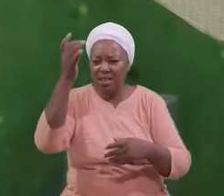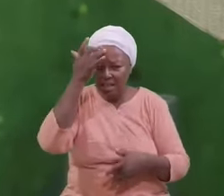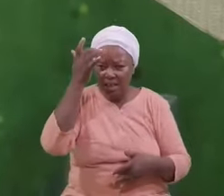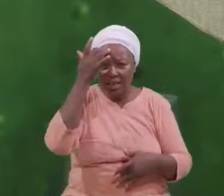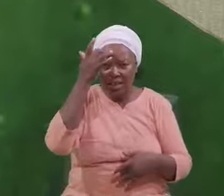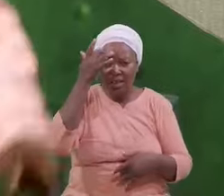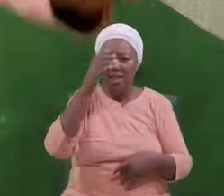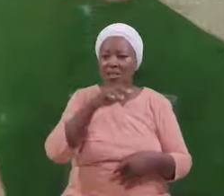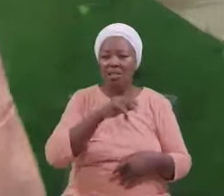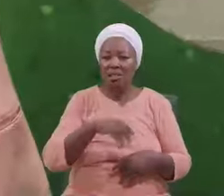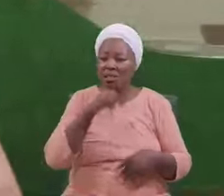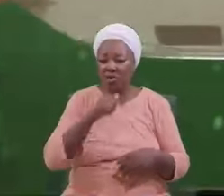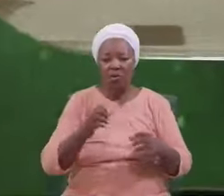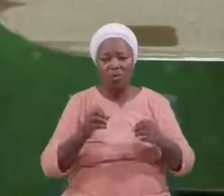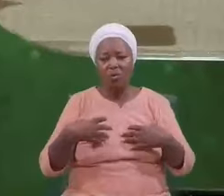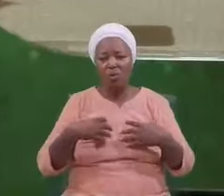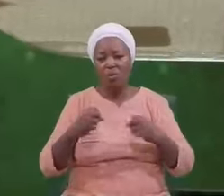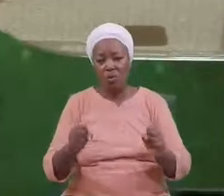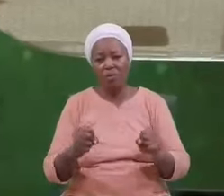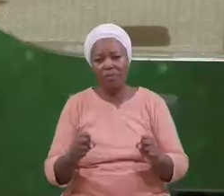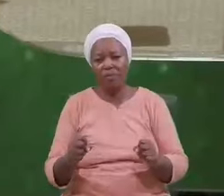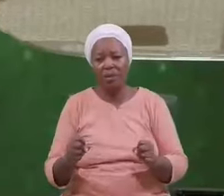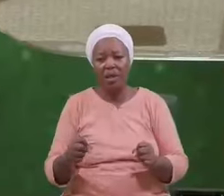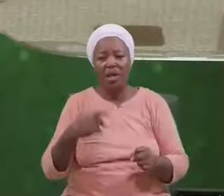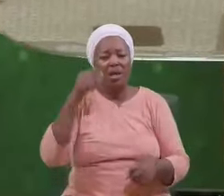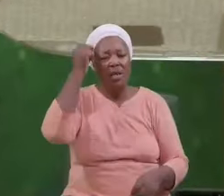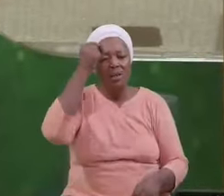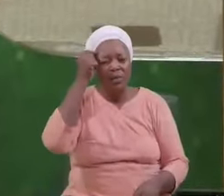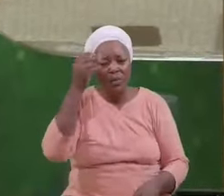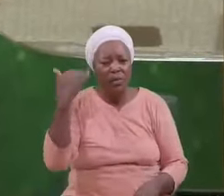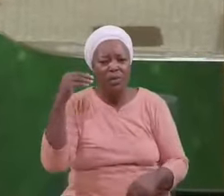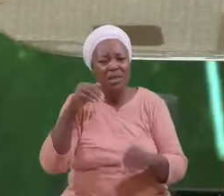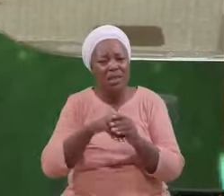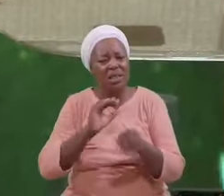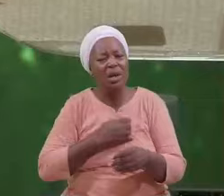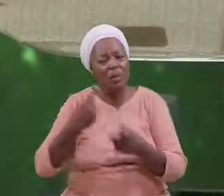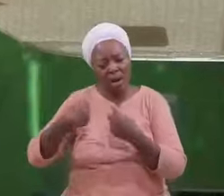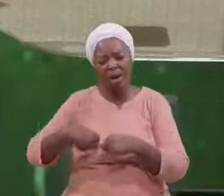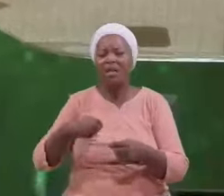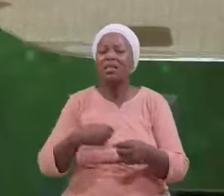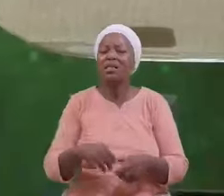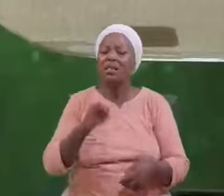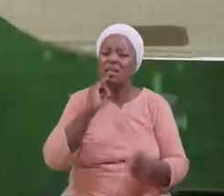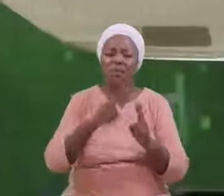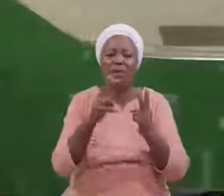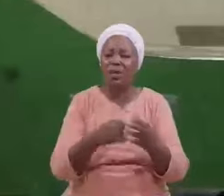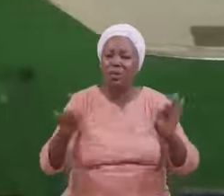guéri. Les pensées dans nos cœurs importent, comptent beaucoup. Voyons